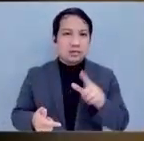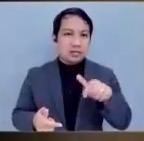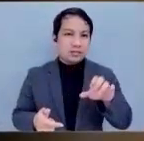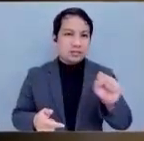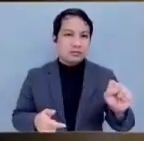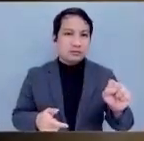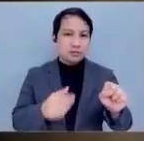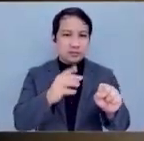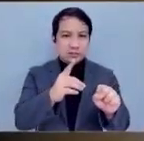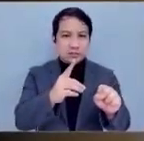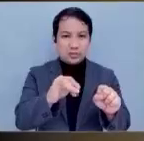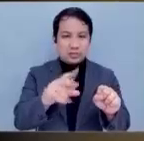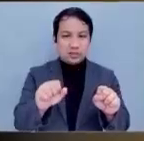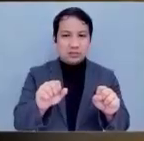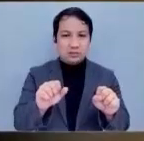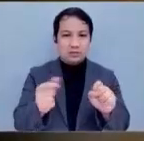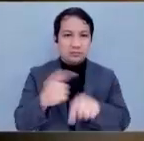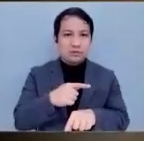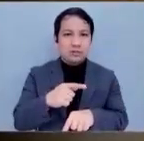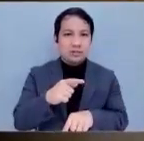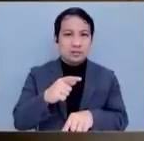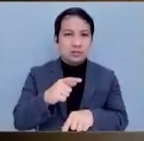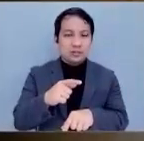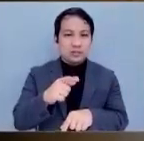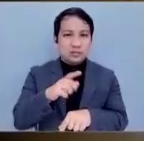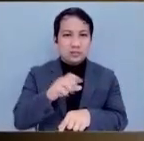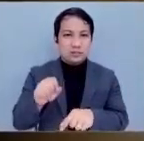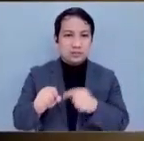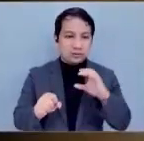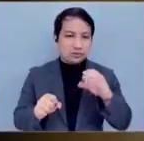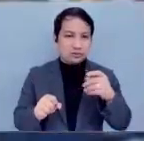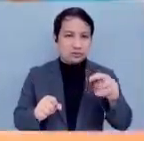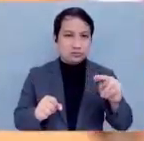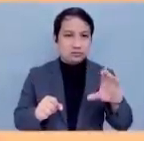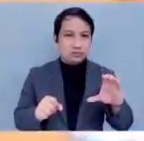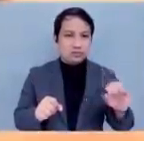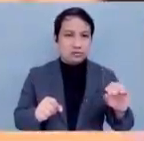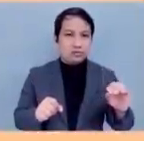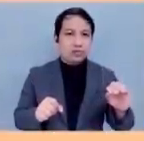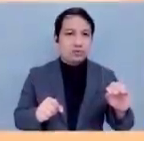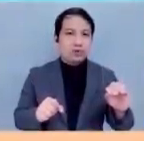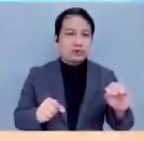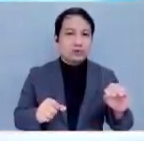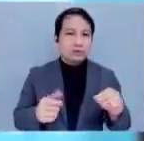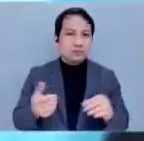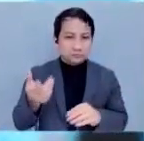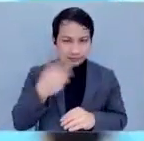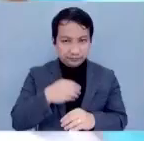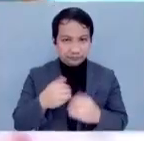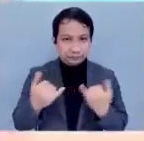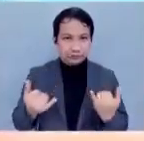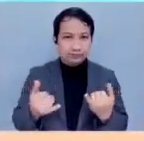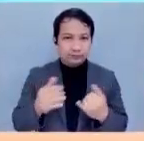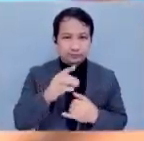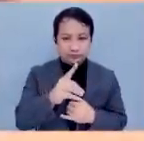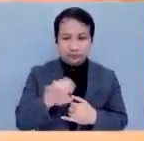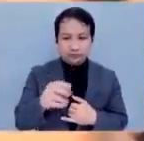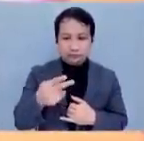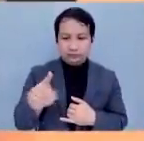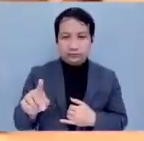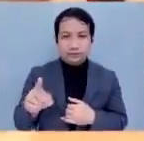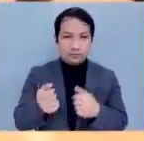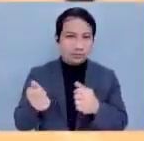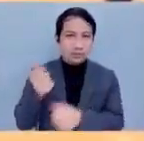Lazaro Revilla mula sa sister team ng Smashers na Choco Mucho Flying Titans. Magandang pagkakataon nito kay Denden para mangibabaw uli